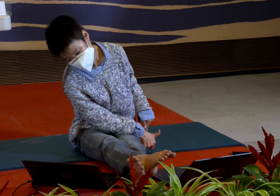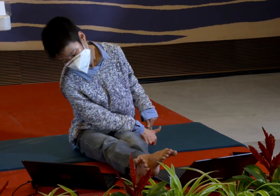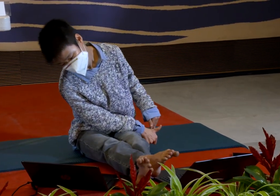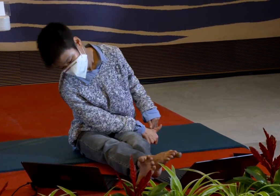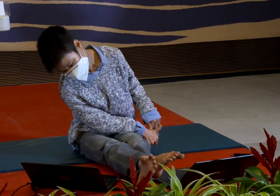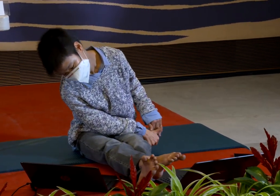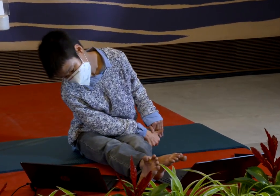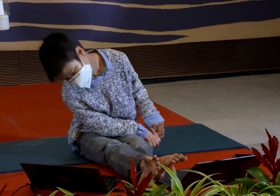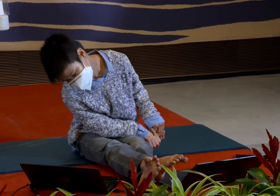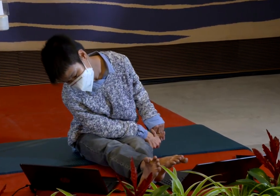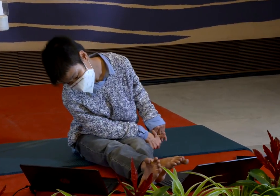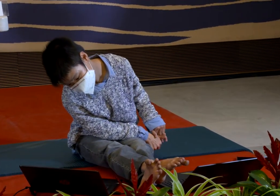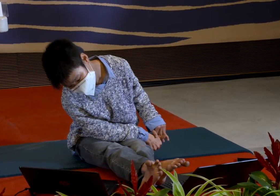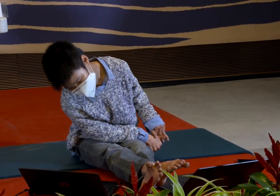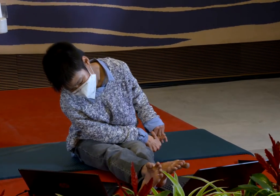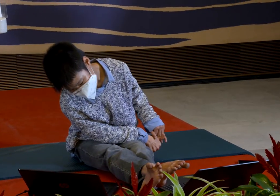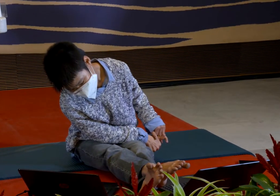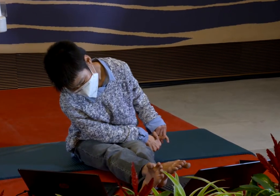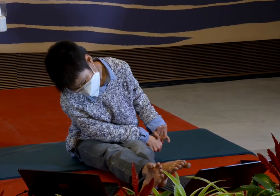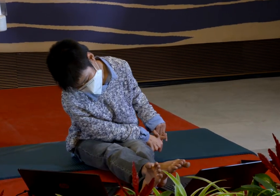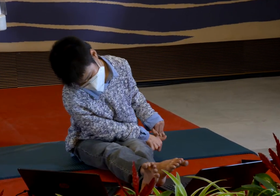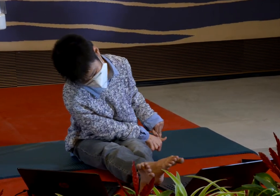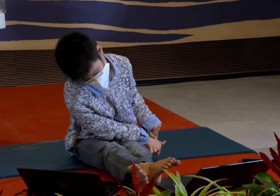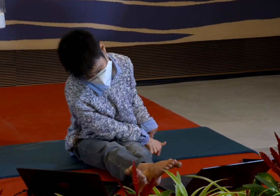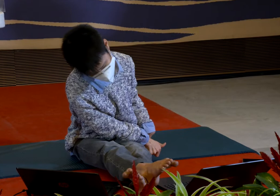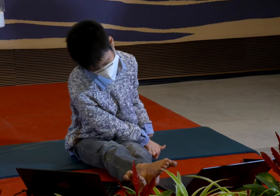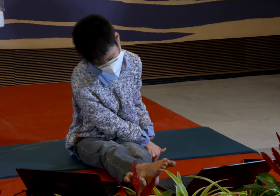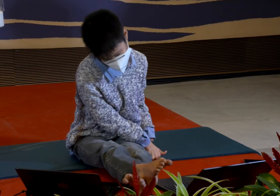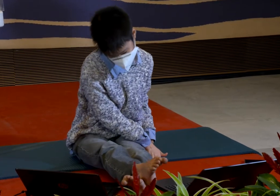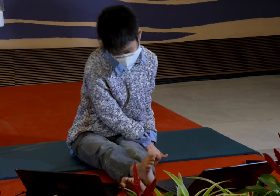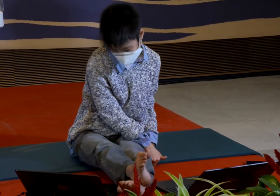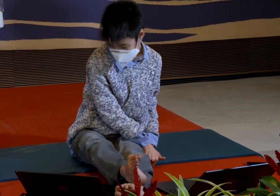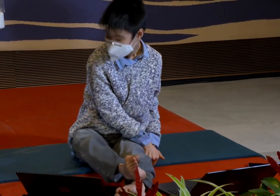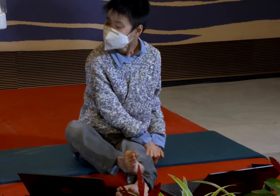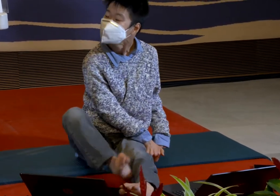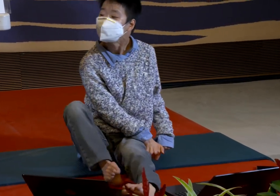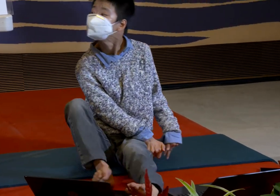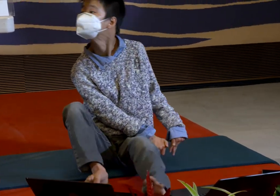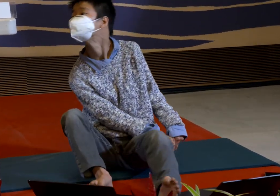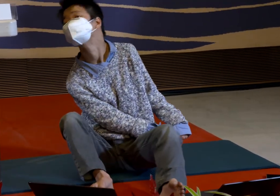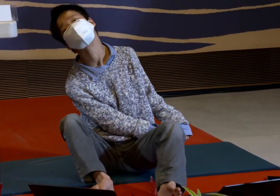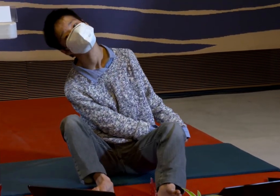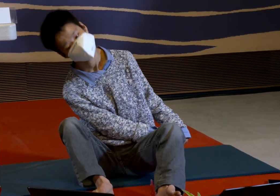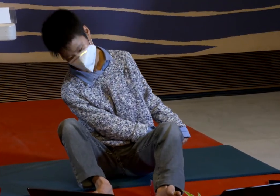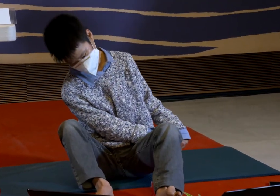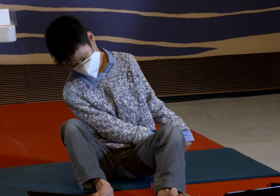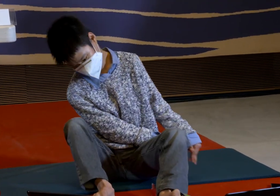pas. Et pourtant, c'est ce que tout, dans le monde, dans ce monde validiste, me chuchote à